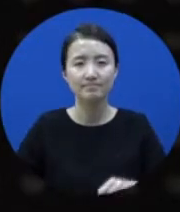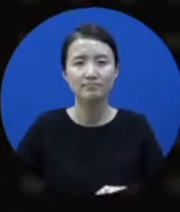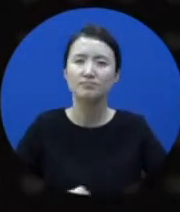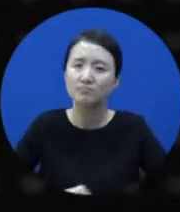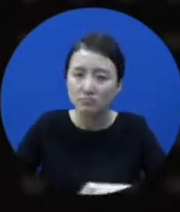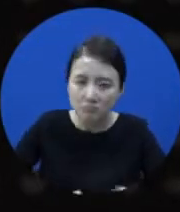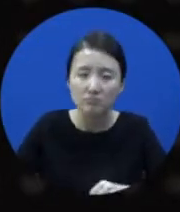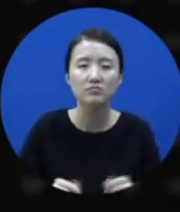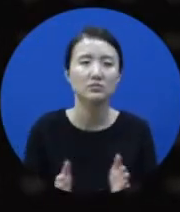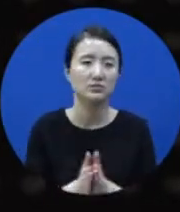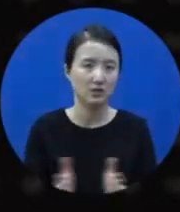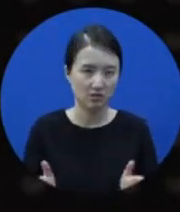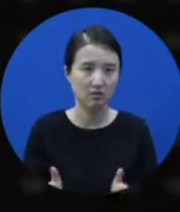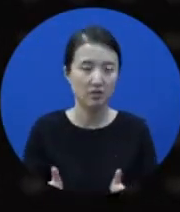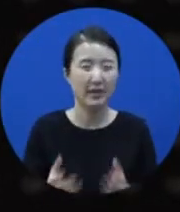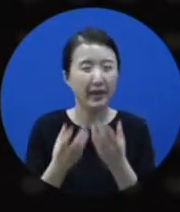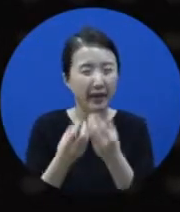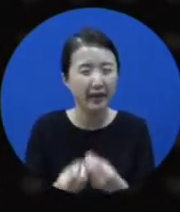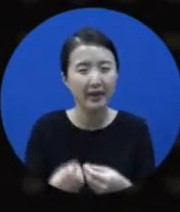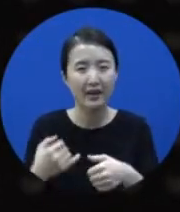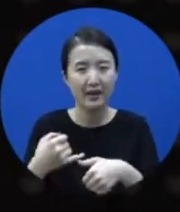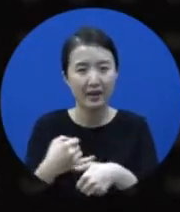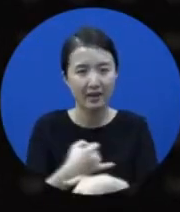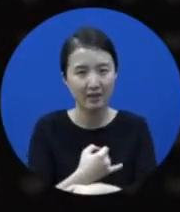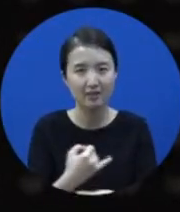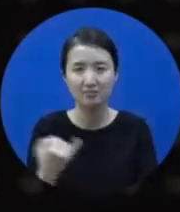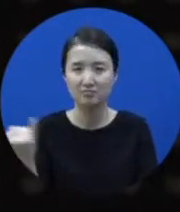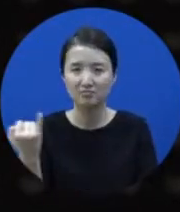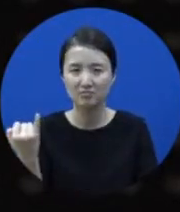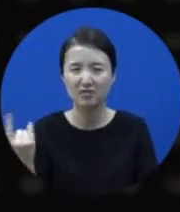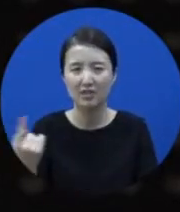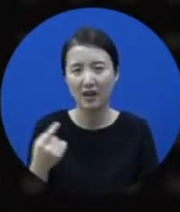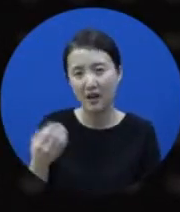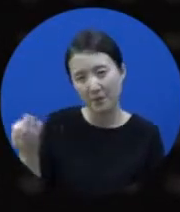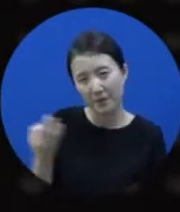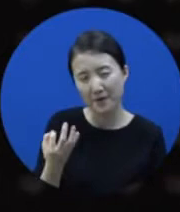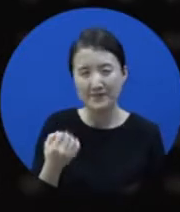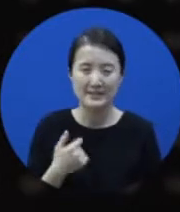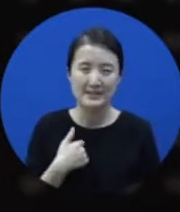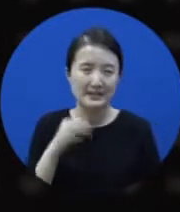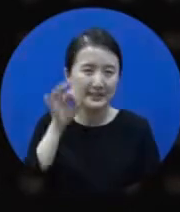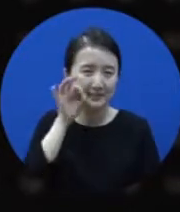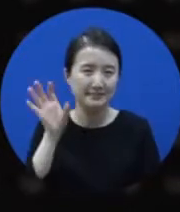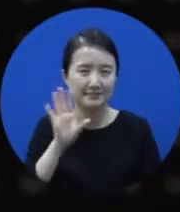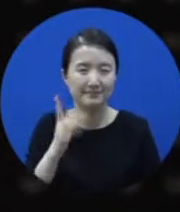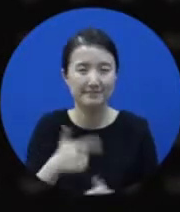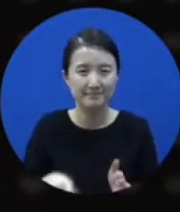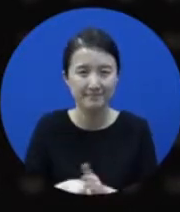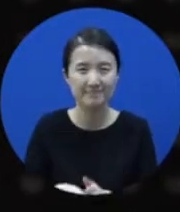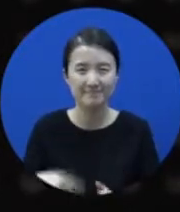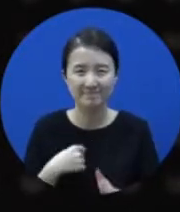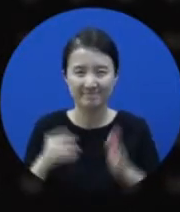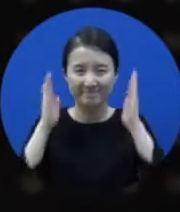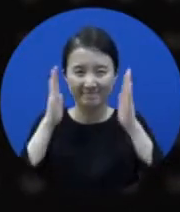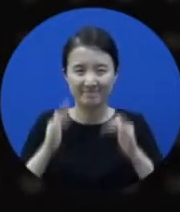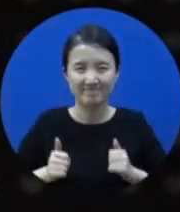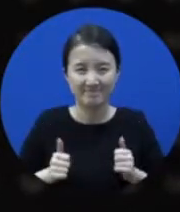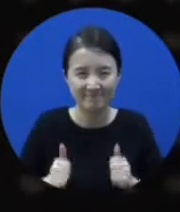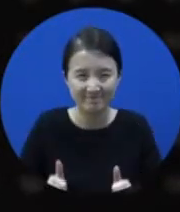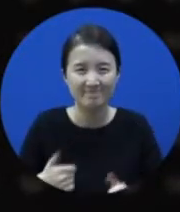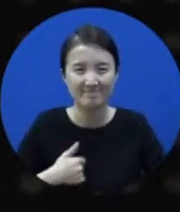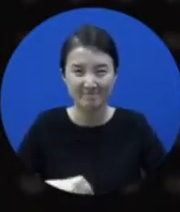이렇게 됐을 때 아이가 갑자기 공부를 합니다. 막 갑자기 공부한다. 그러면 아, 참 좋은 연애가 시작됐군. 생각하시길